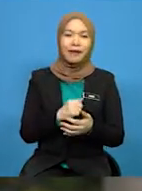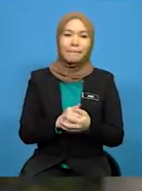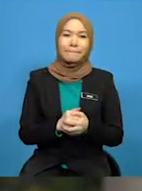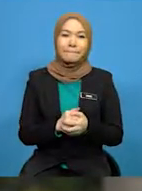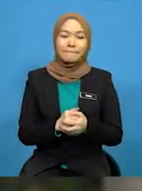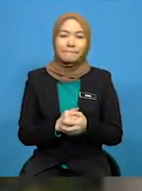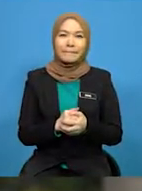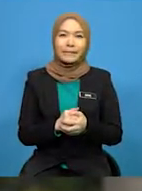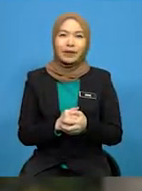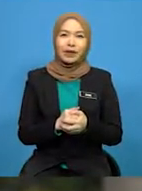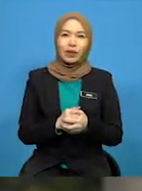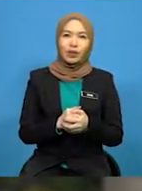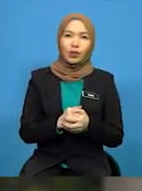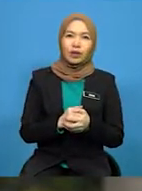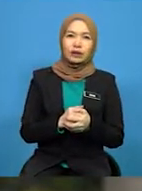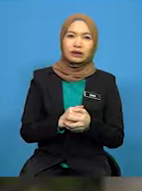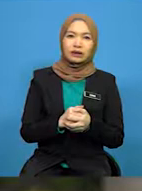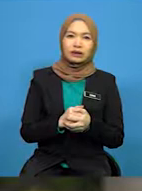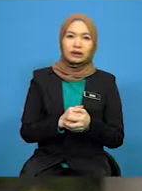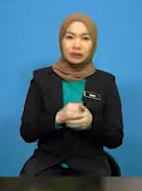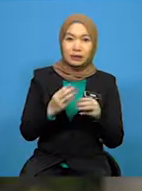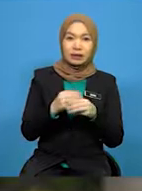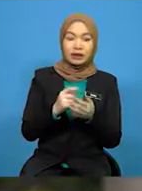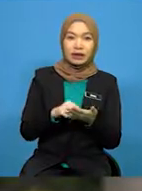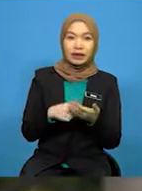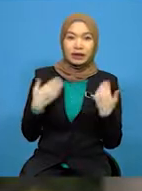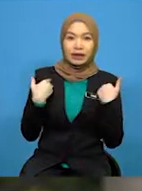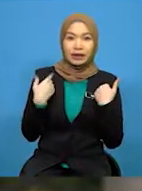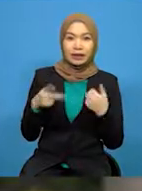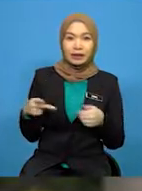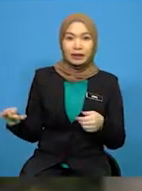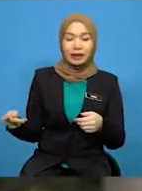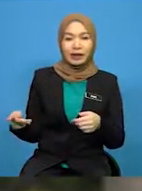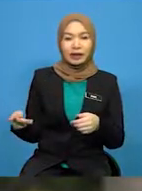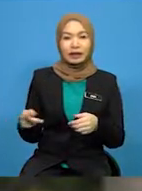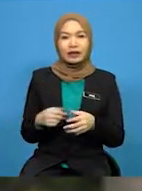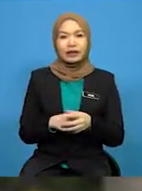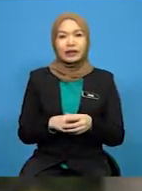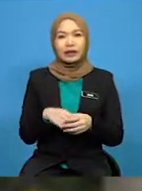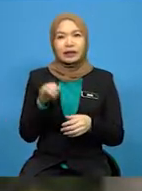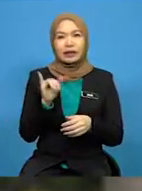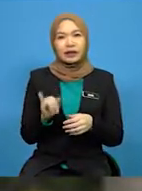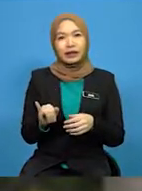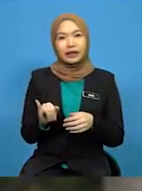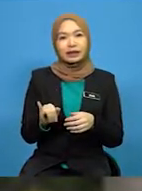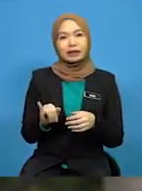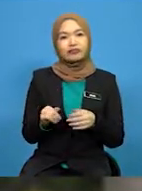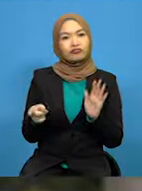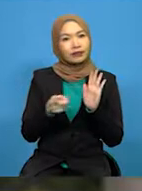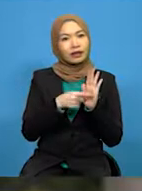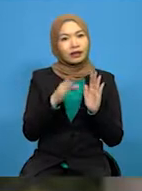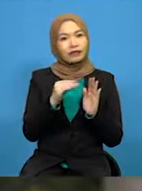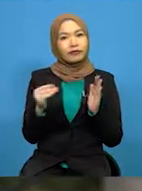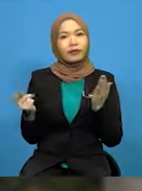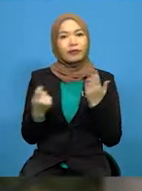perkara yang memberi impak, sama ada impak positif ataupun impak negatif kepada sesuatu ekonomi. Jika kita